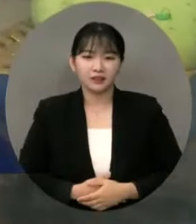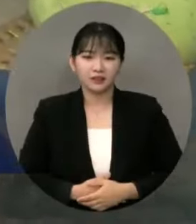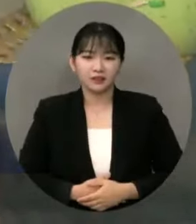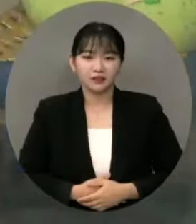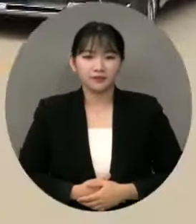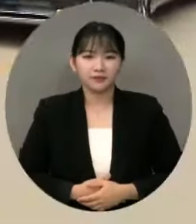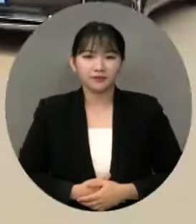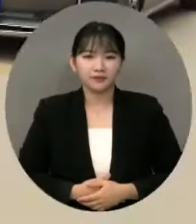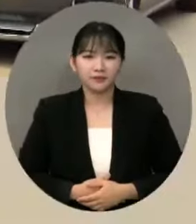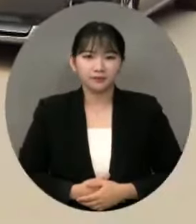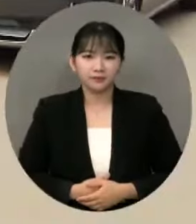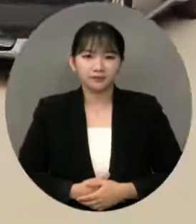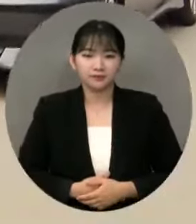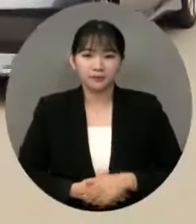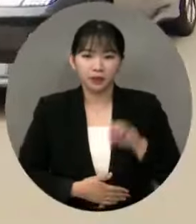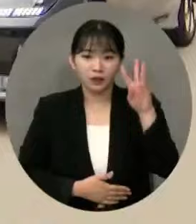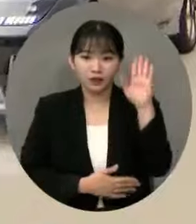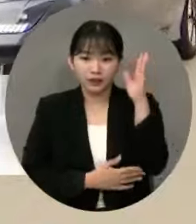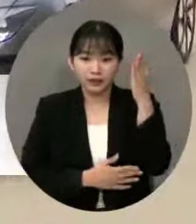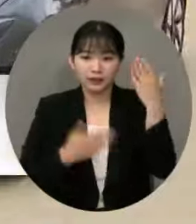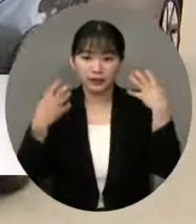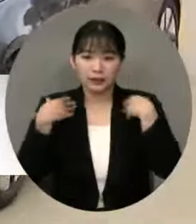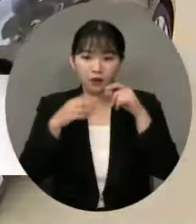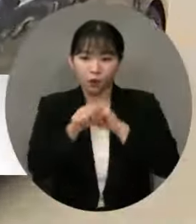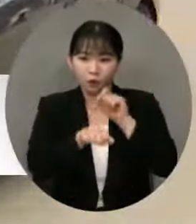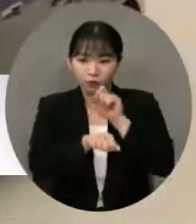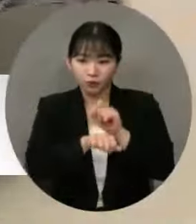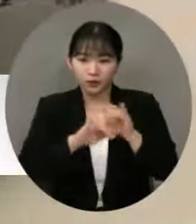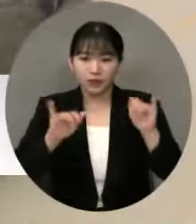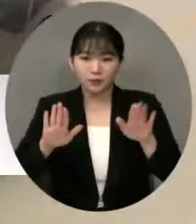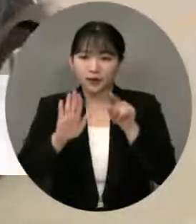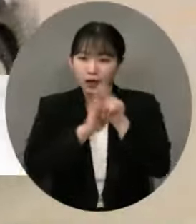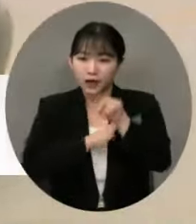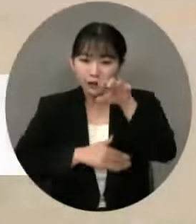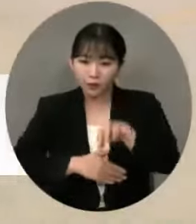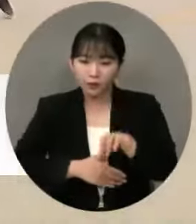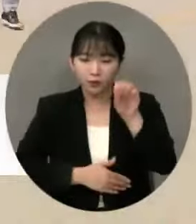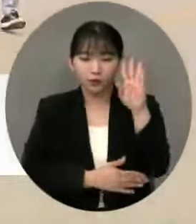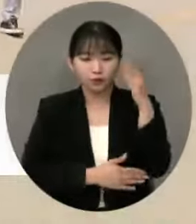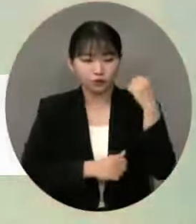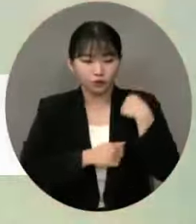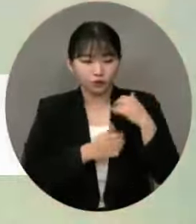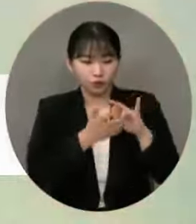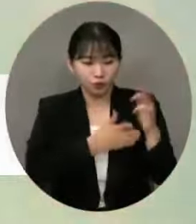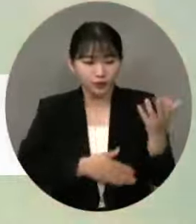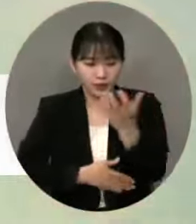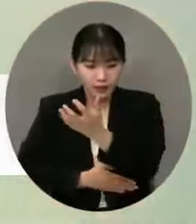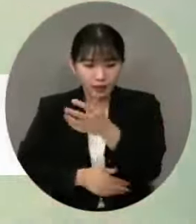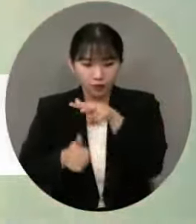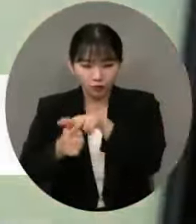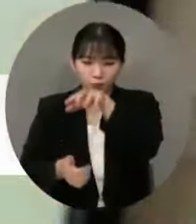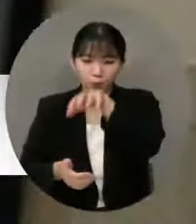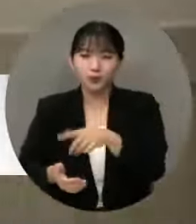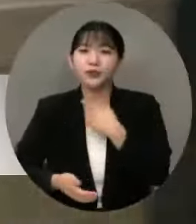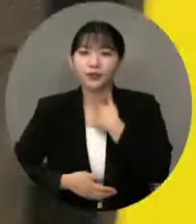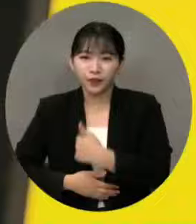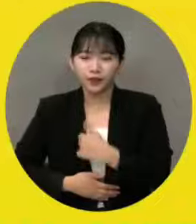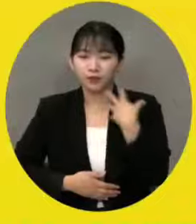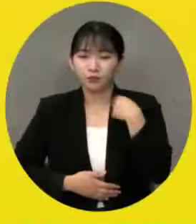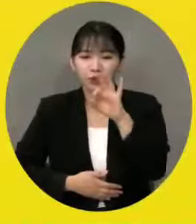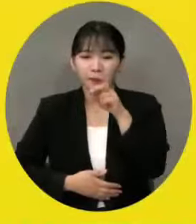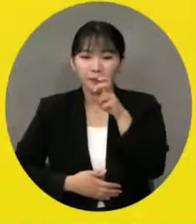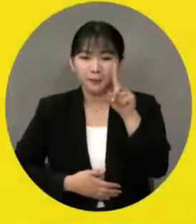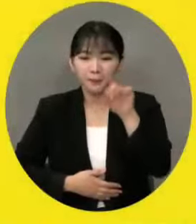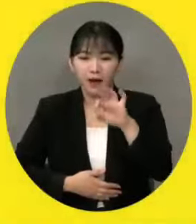좋지는 않아요. 광주시청 공무원들이 이번에 찾은 곳은 광주 군 공항 이전 부지로 제시됐던